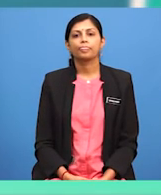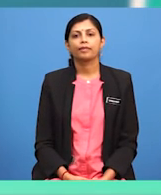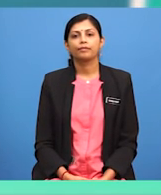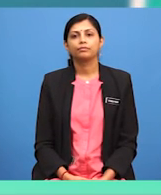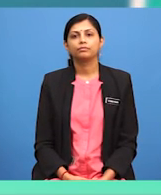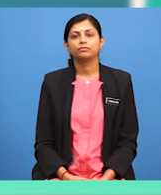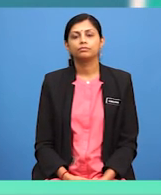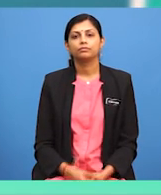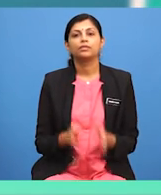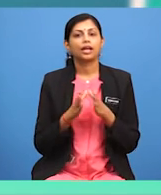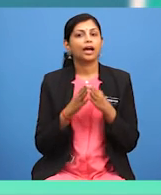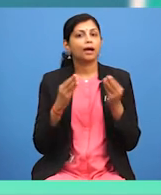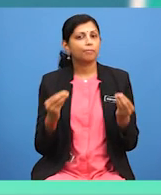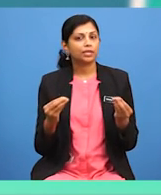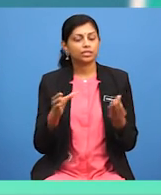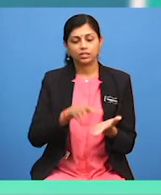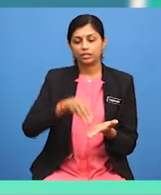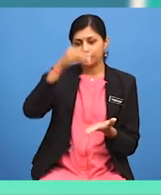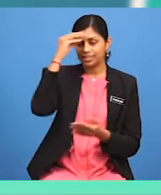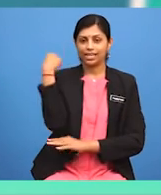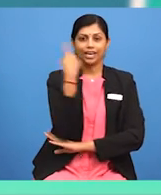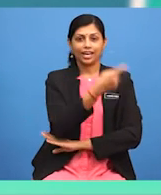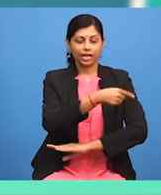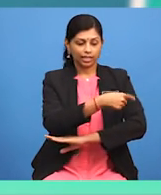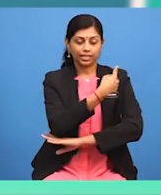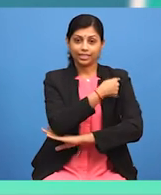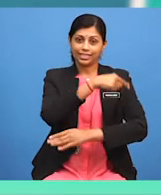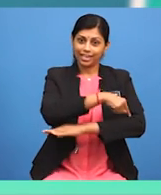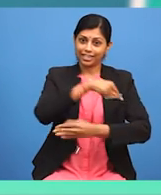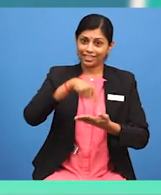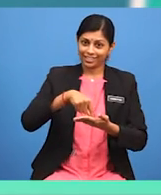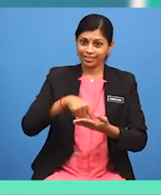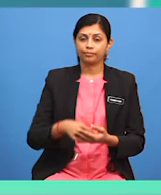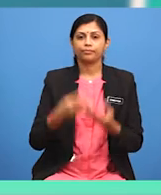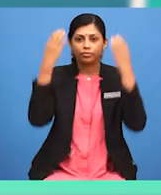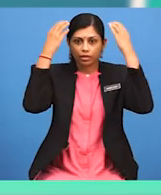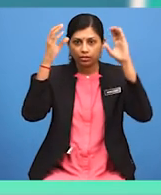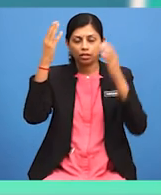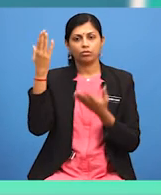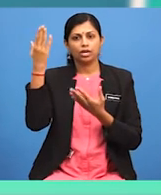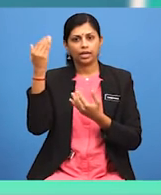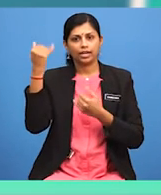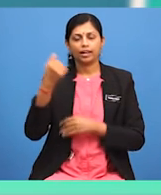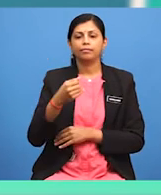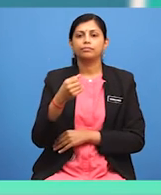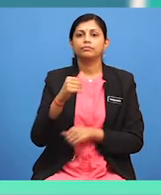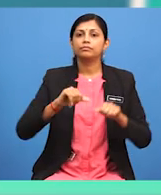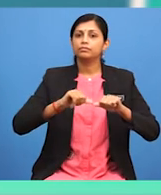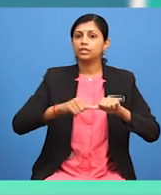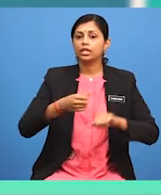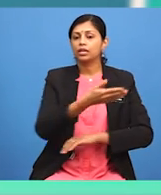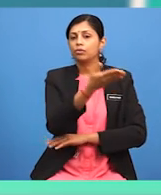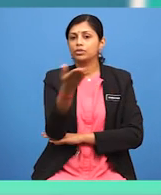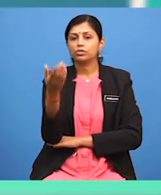Murid-murid, selesai sudah pembelajaran kita pada hari ini. Cikgu harap agar murid-murid faham dan